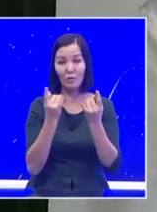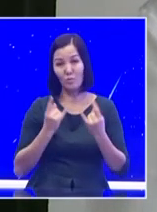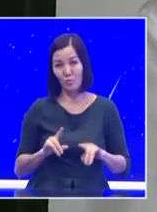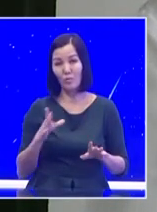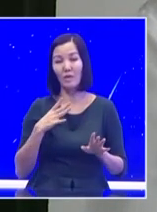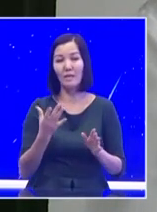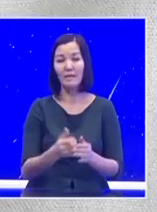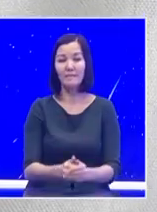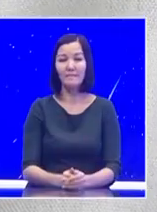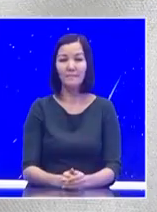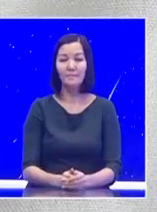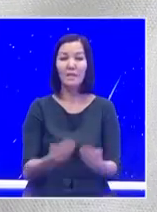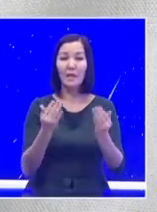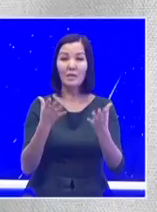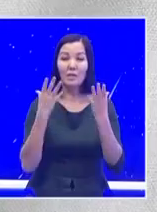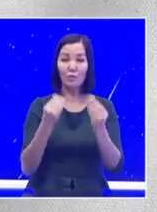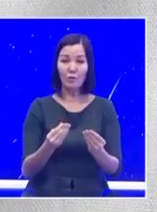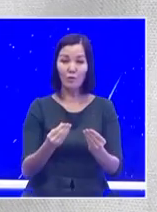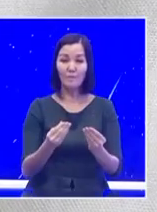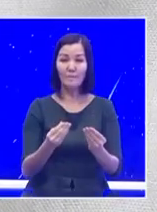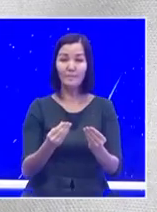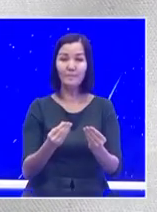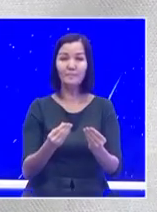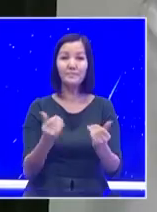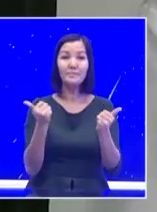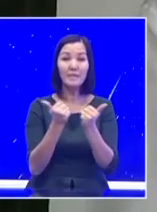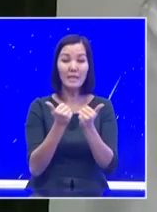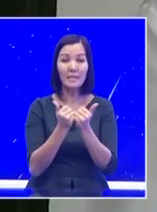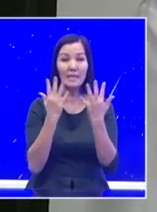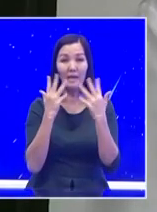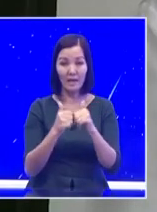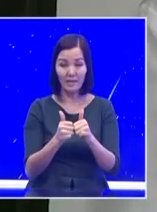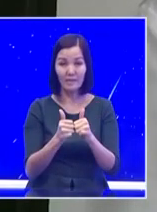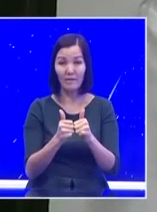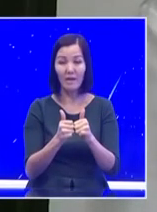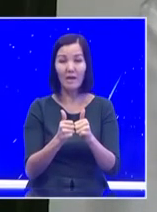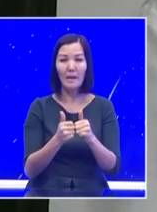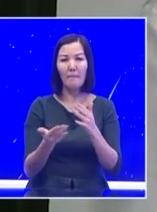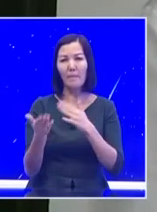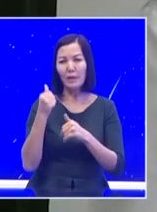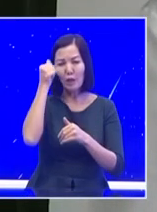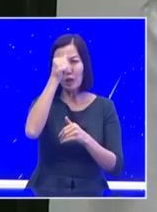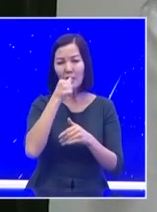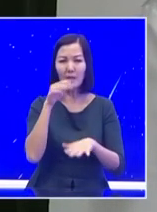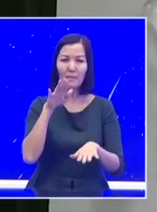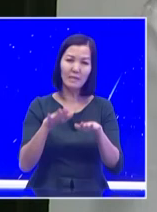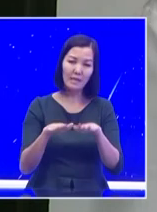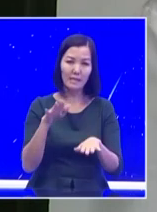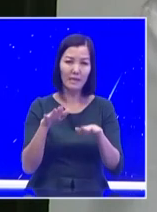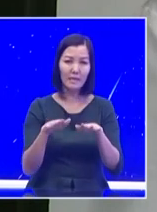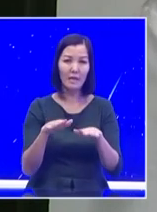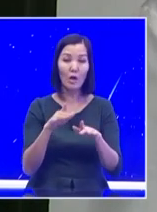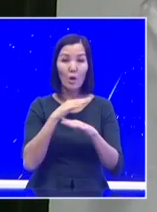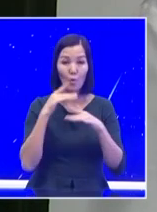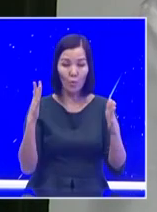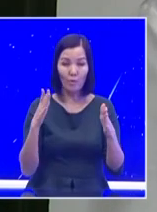егіз баламен босандырылды. Қазіргі таңда егіз балалардың саны бізде алдыңғы жылдармен қарағанда